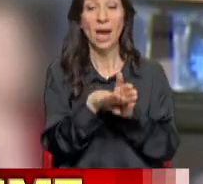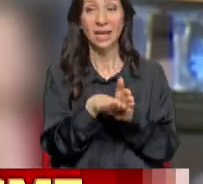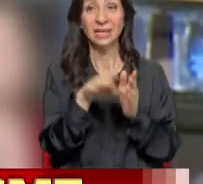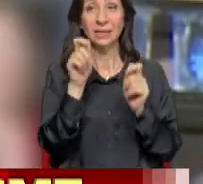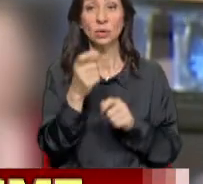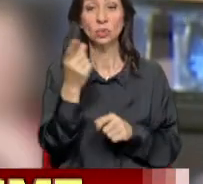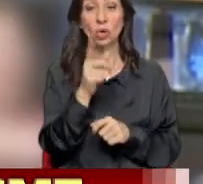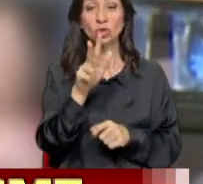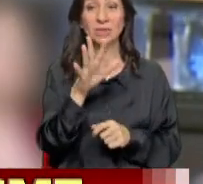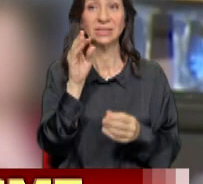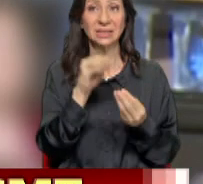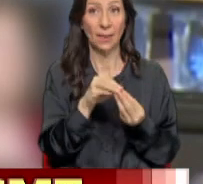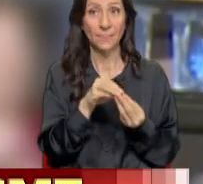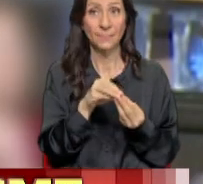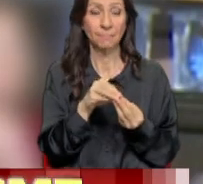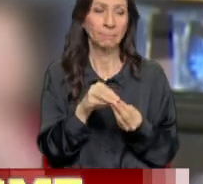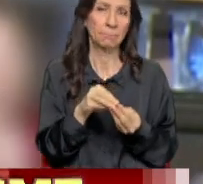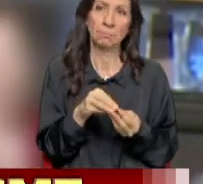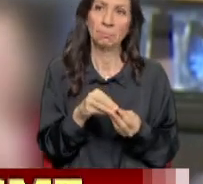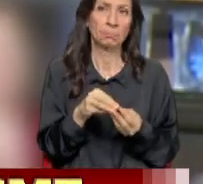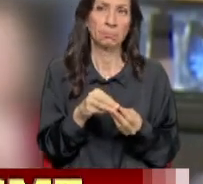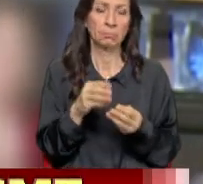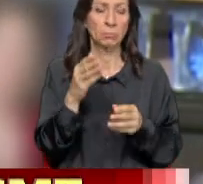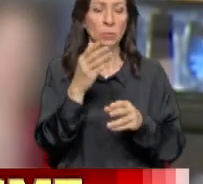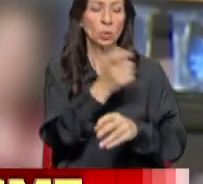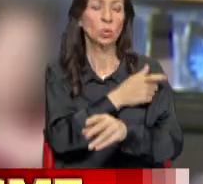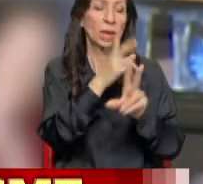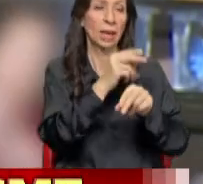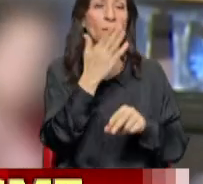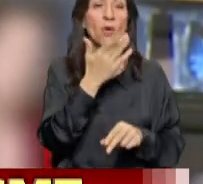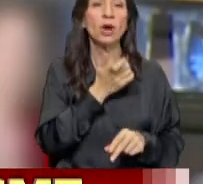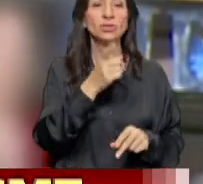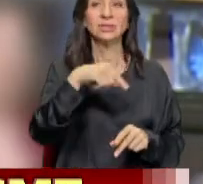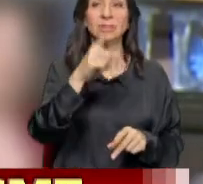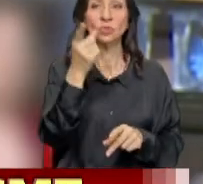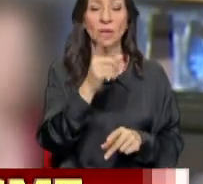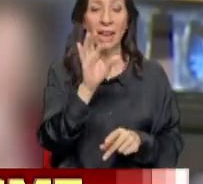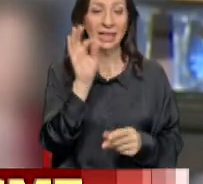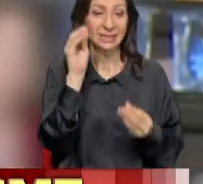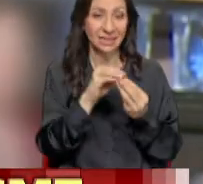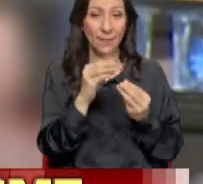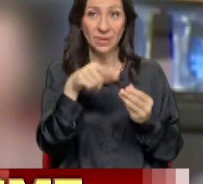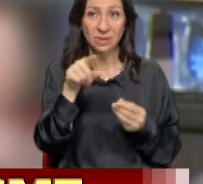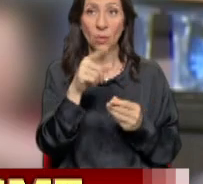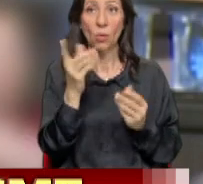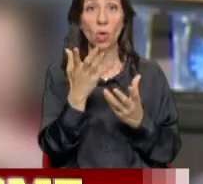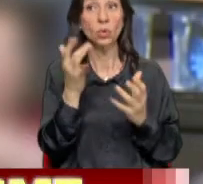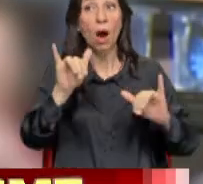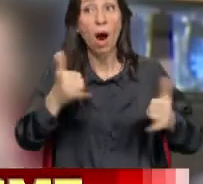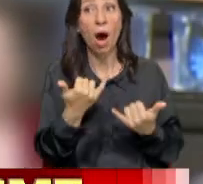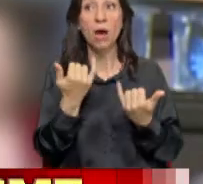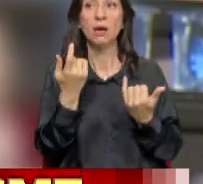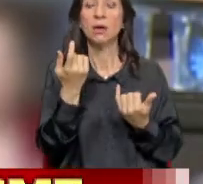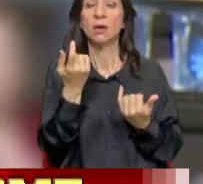ücretleriyle yapılan %35'lik bir artışın, yurtta kalan öğrencilerimizle yapılan %50'lik artışlarınızın öyle afaki